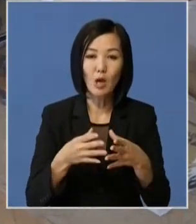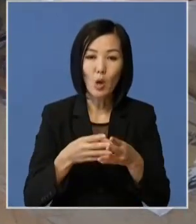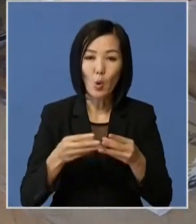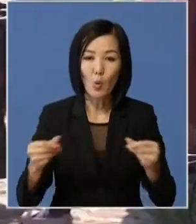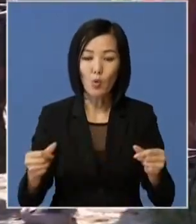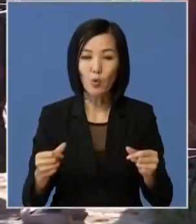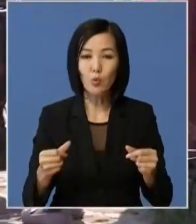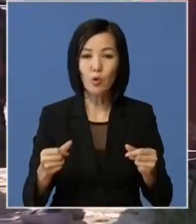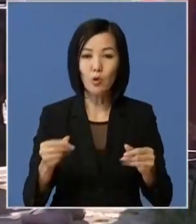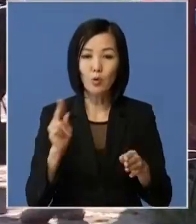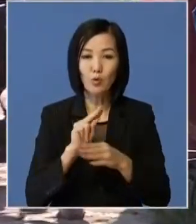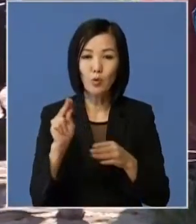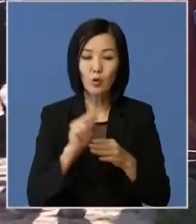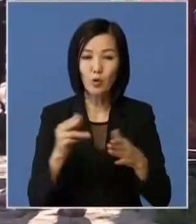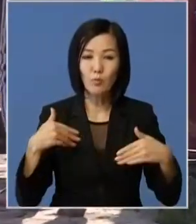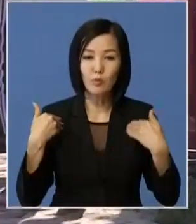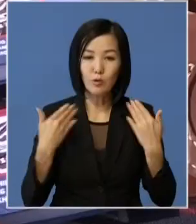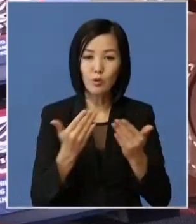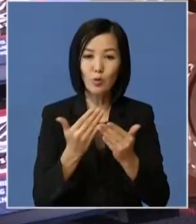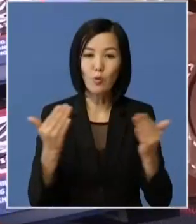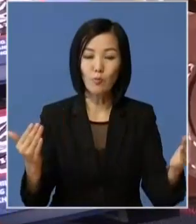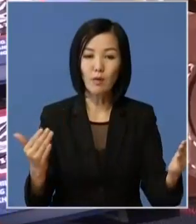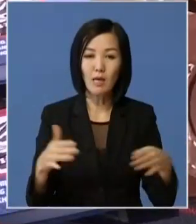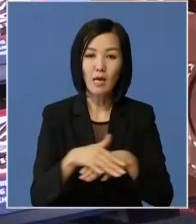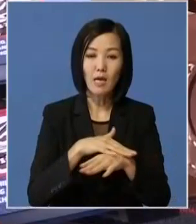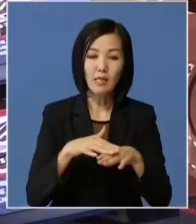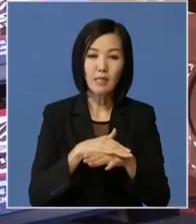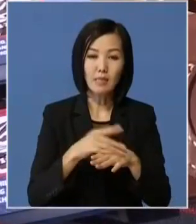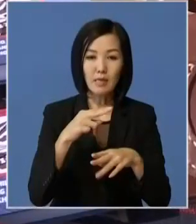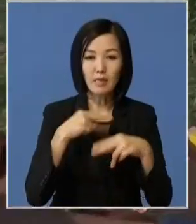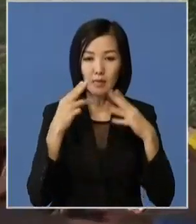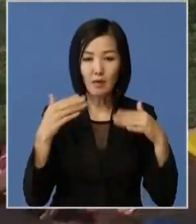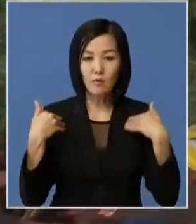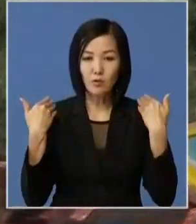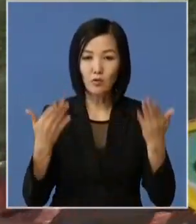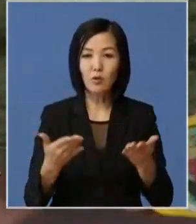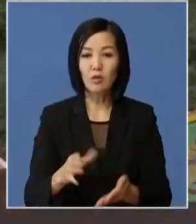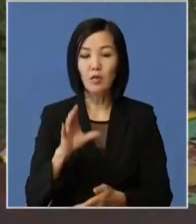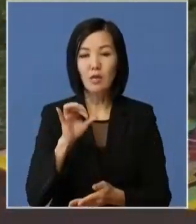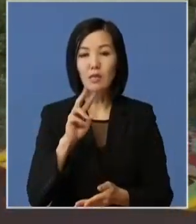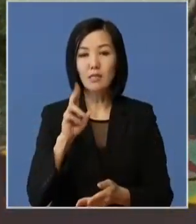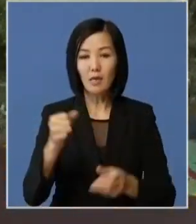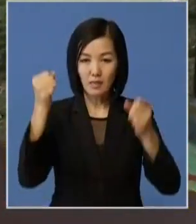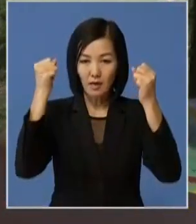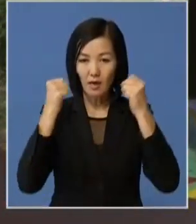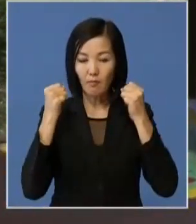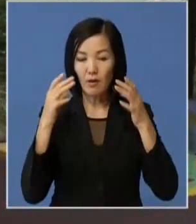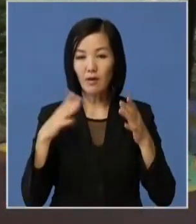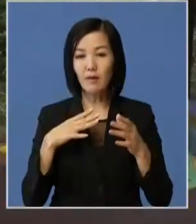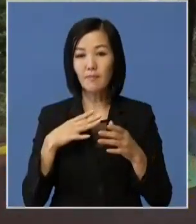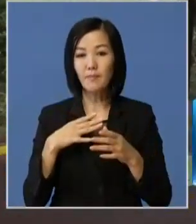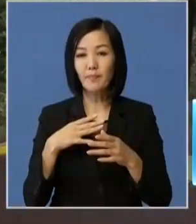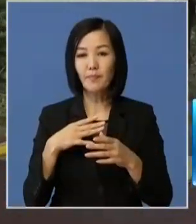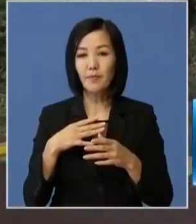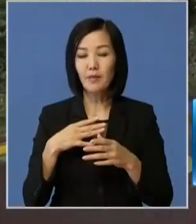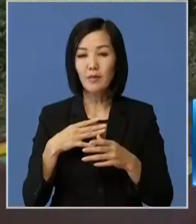тәсілін көрсетті. Дайын әшекейлерді көрмеге қойып, көпшілік назарын ауысынды. Сақтың қалпағы, соның біз